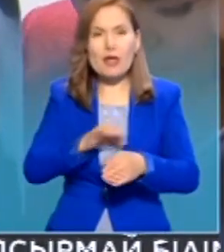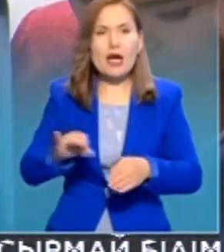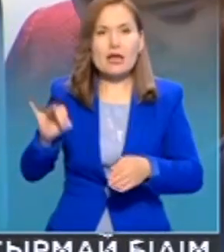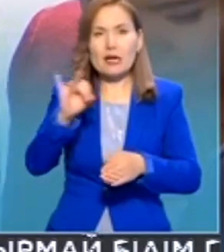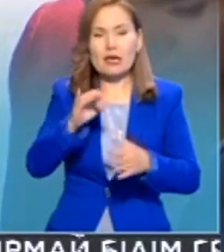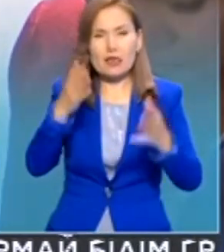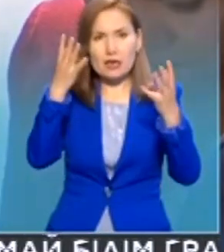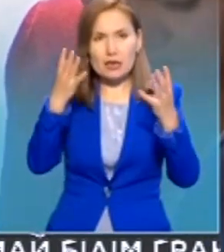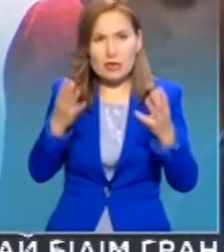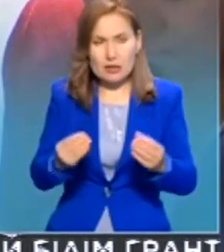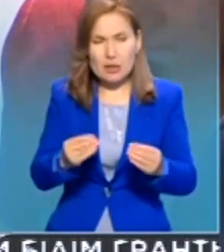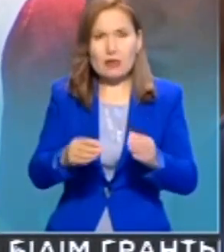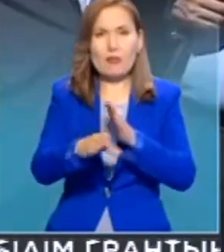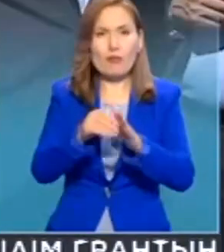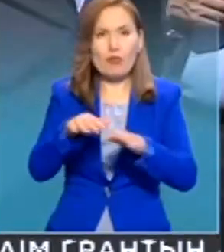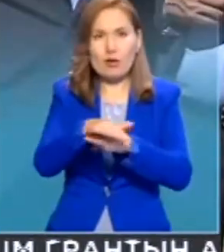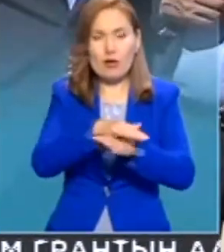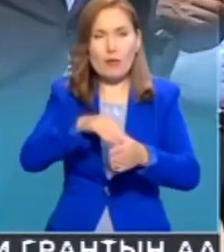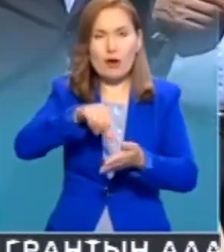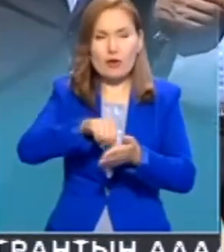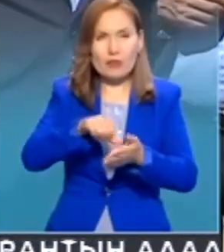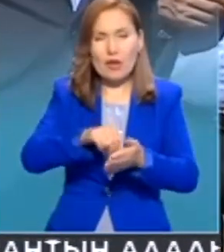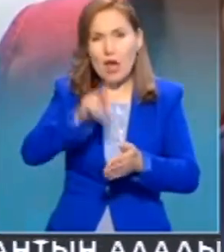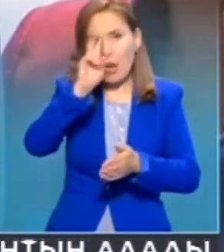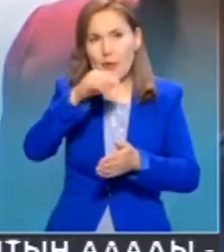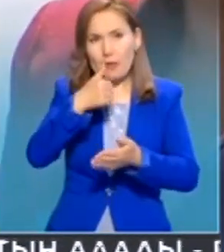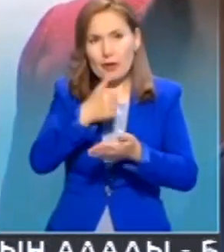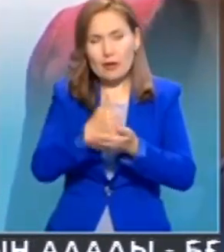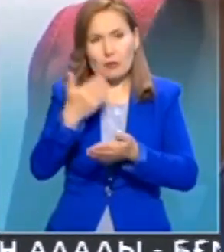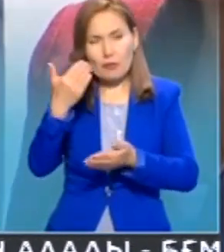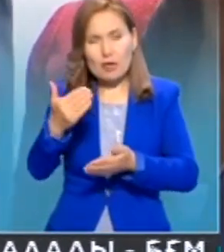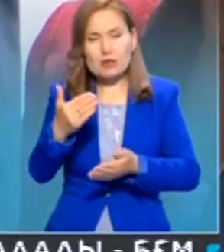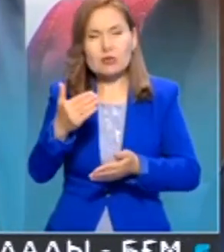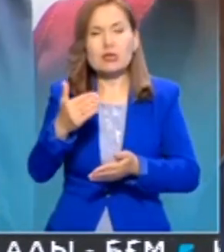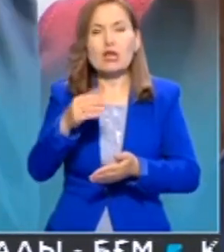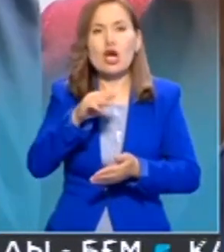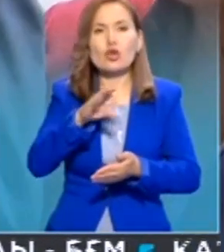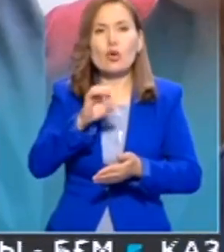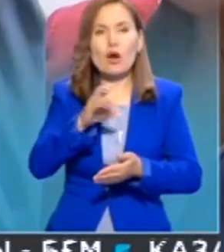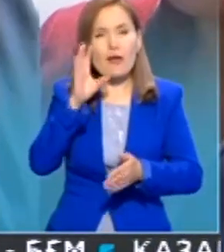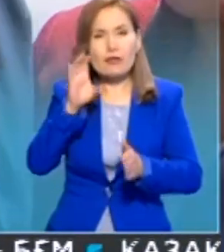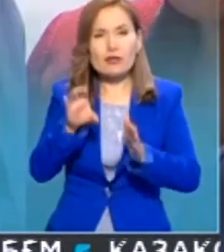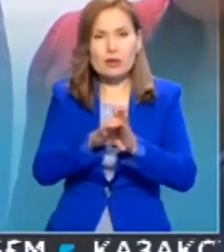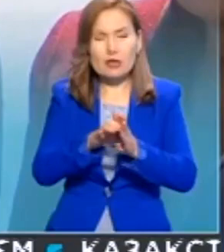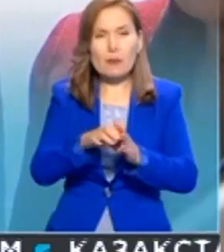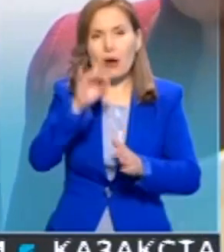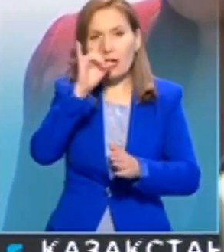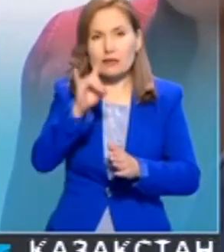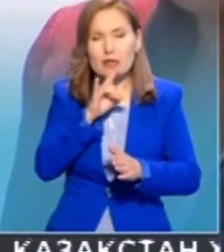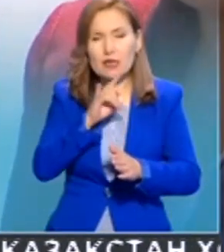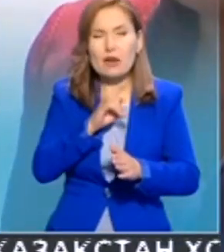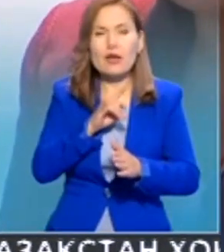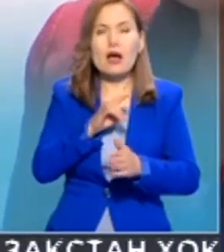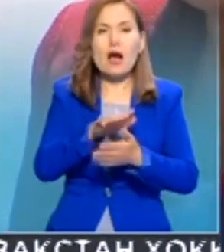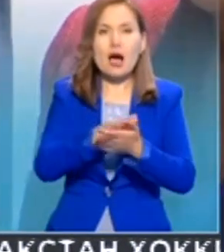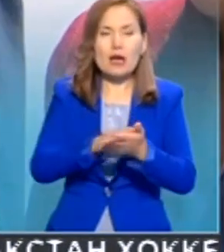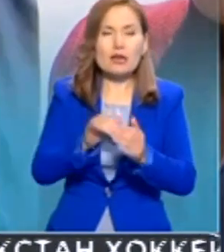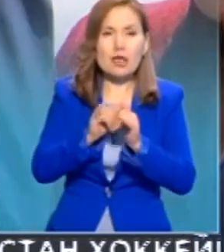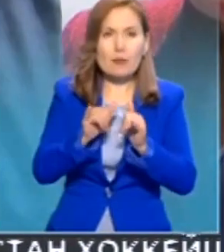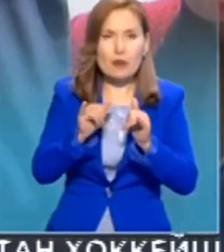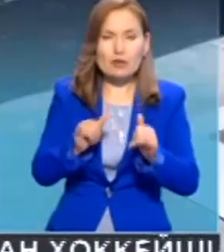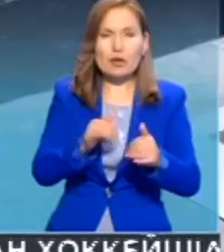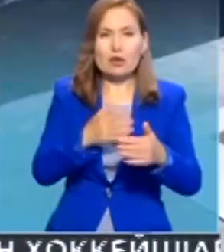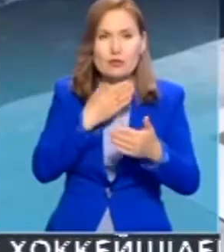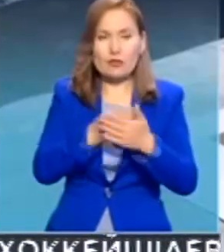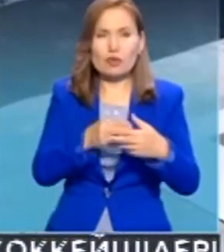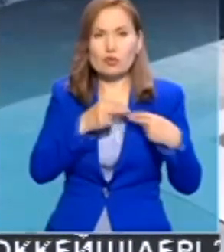сәтте бірлігімізді танытып, сол мемлекет басшысының қасы топтасып, елімізді ары қарай дамытуға өз үлесімізді қосамыз деген